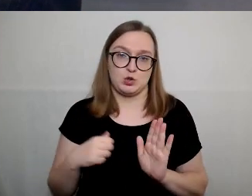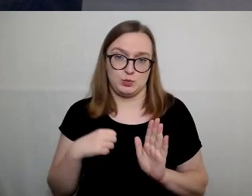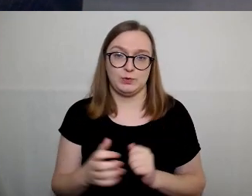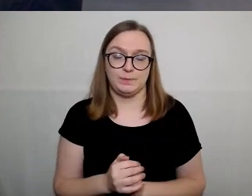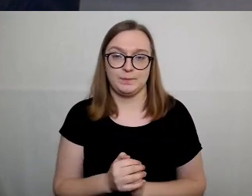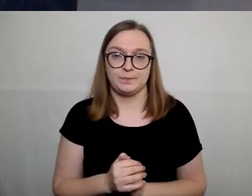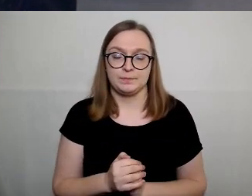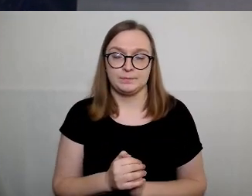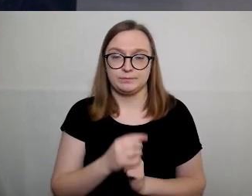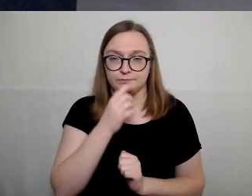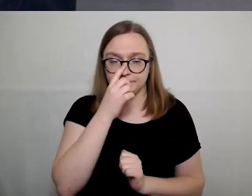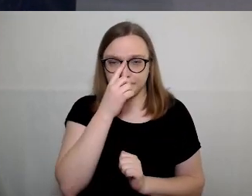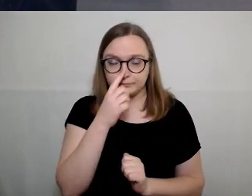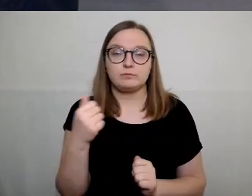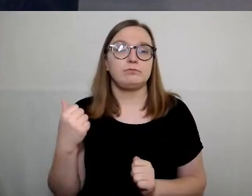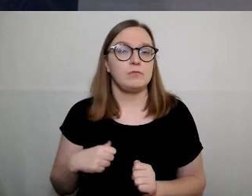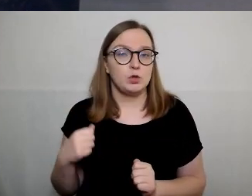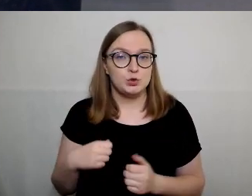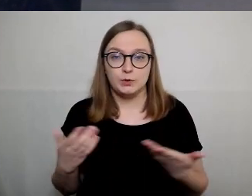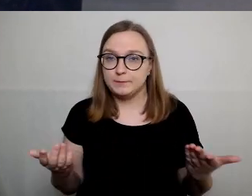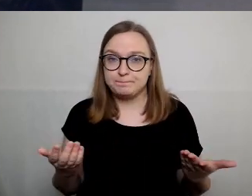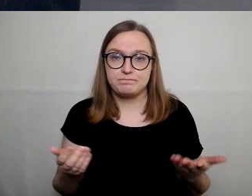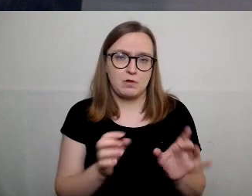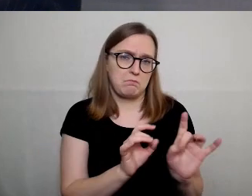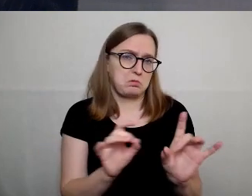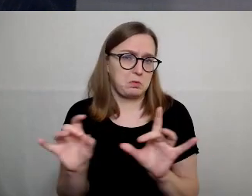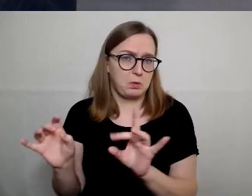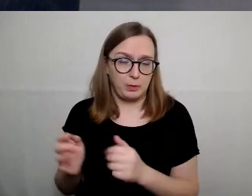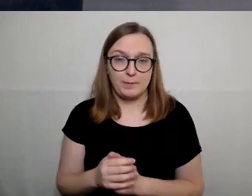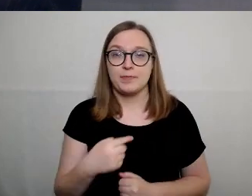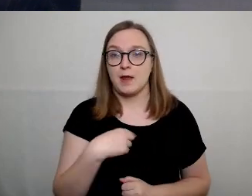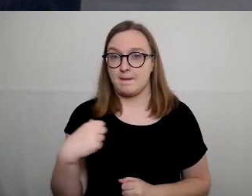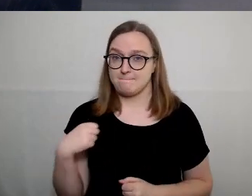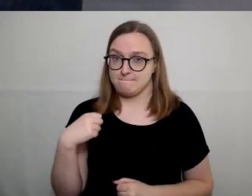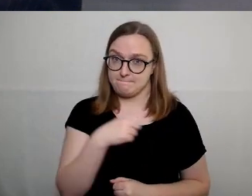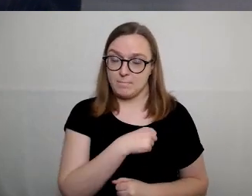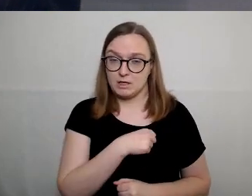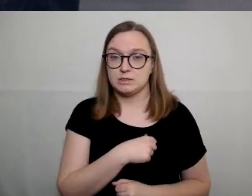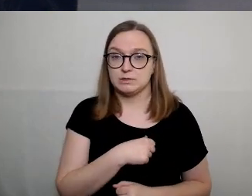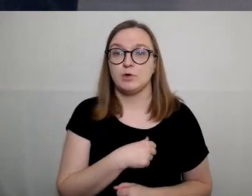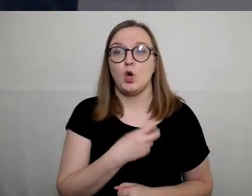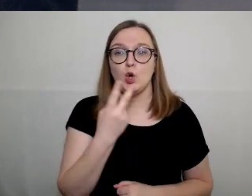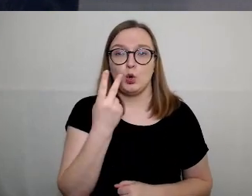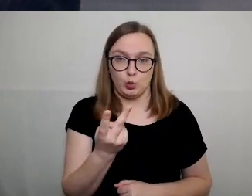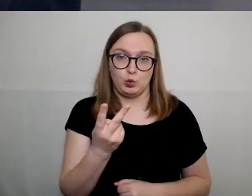Yra žmonės visokie. Aš pats esu baigęs du aukštuosius mokslus.